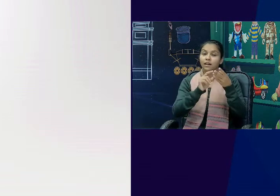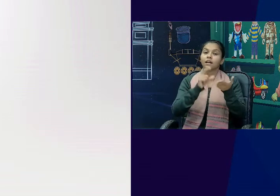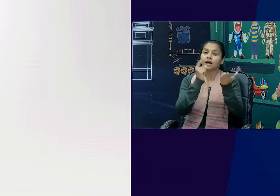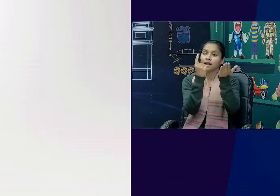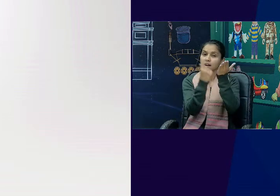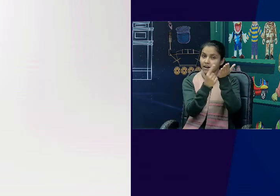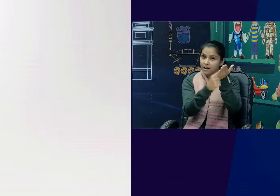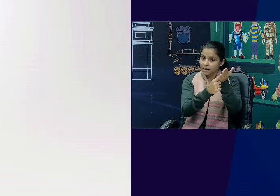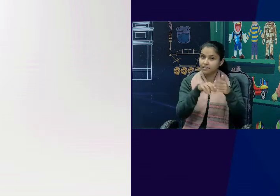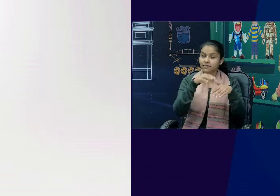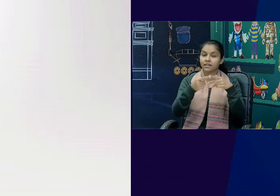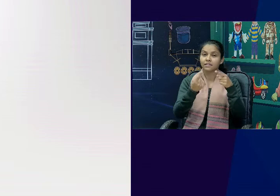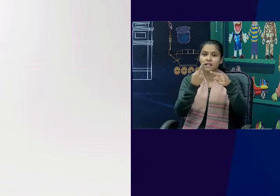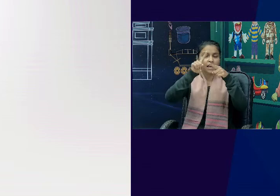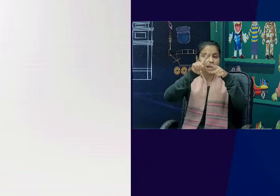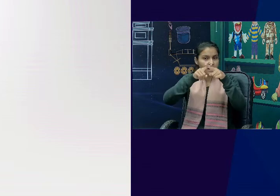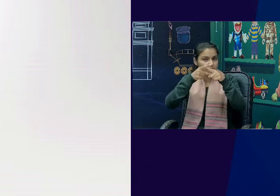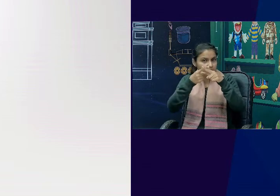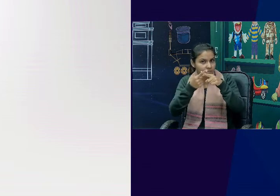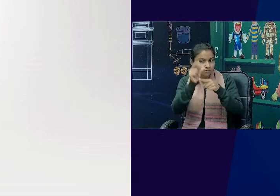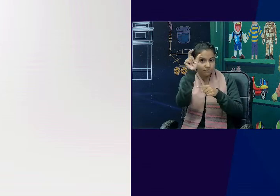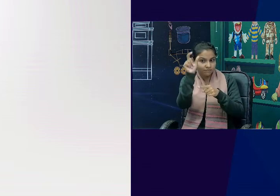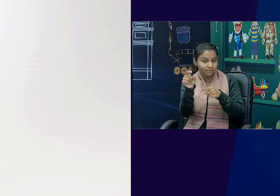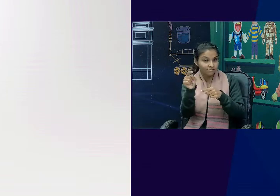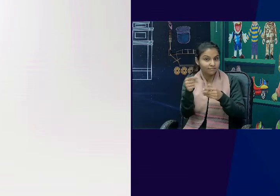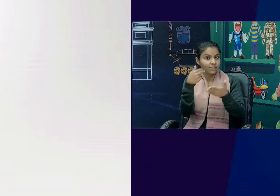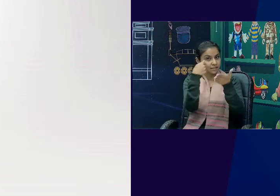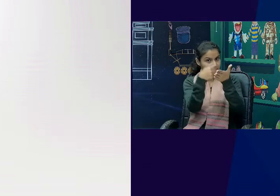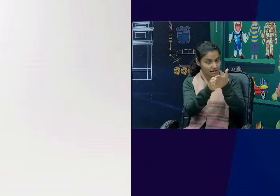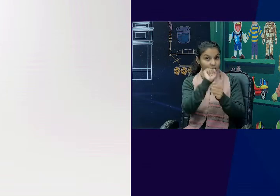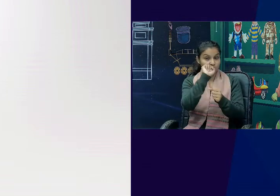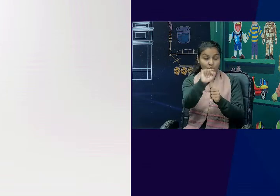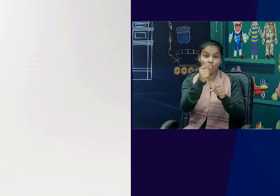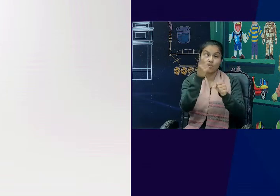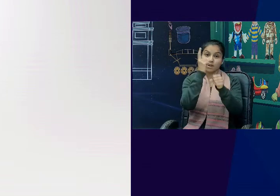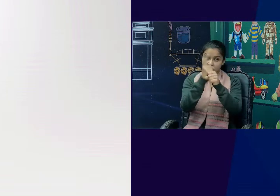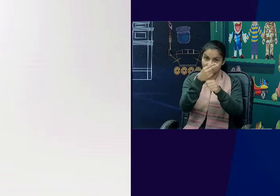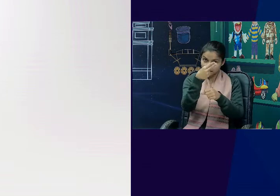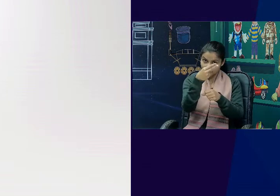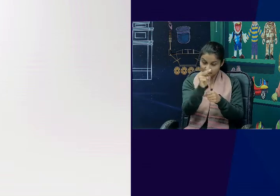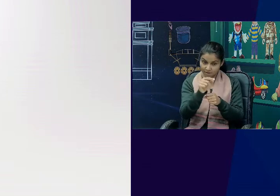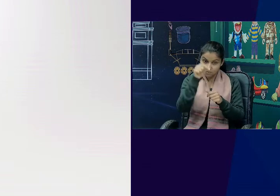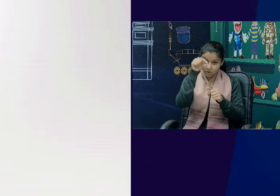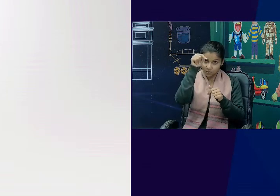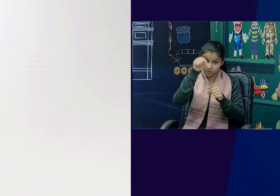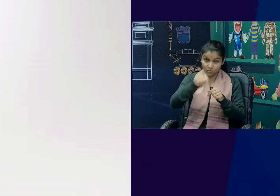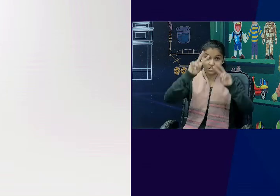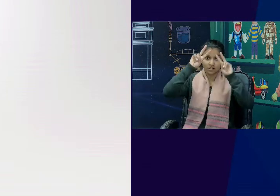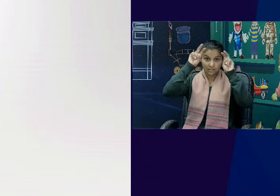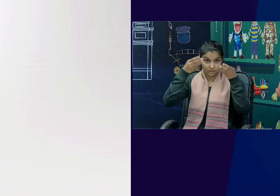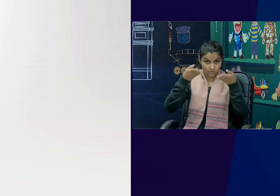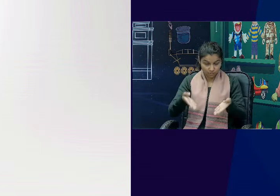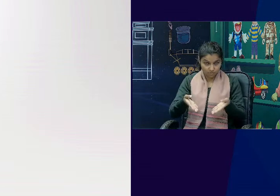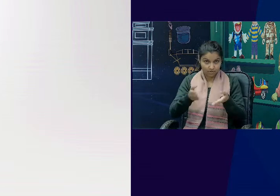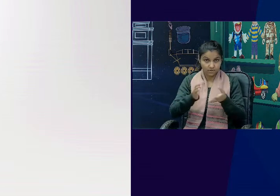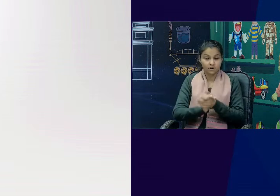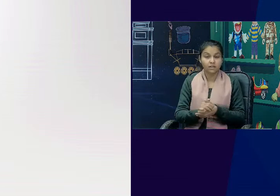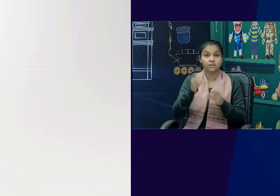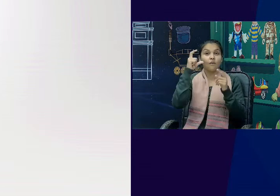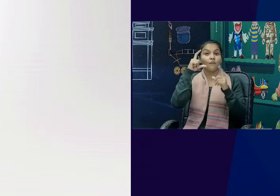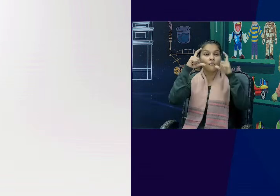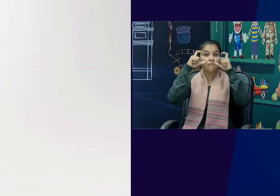teacher name, and you can also mention the date of today's session, and the photograph, it's optional. You